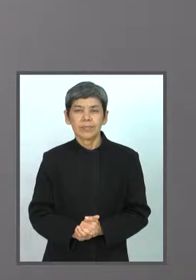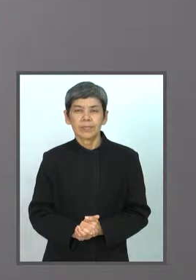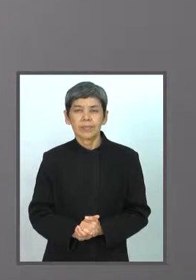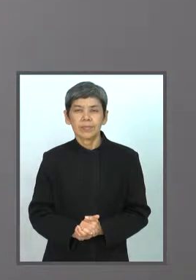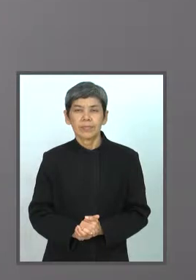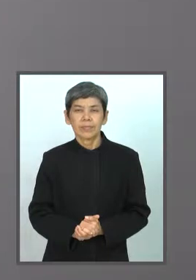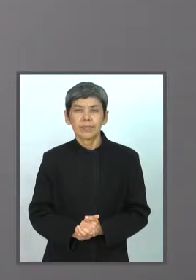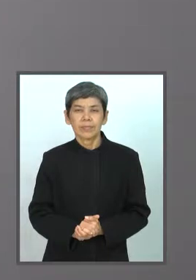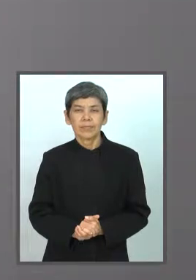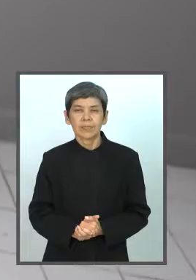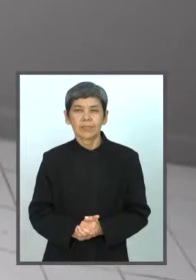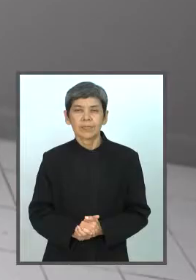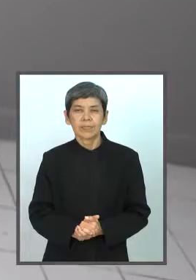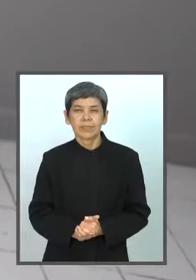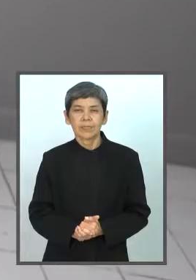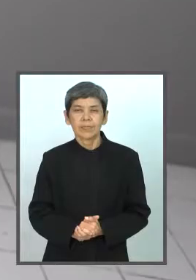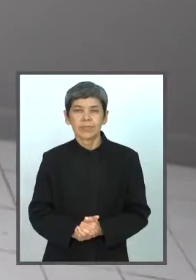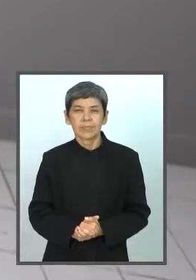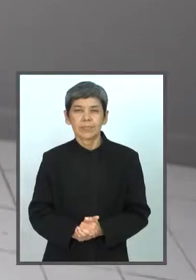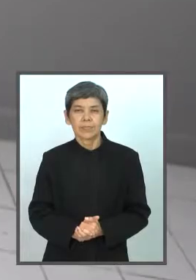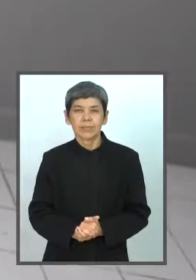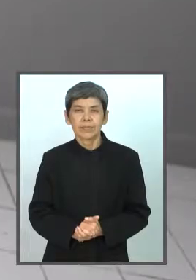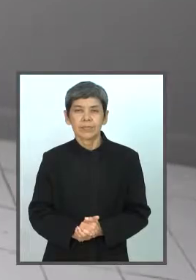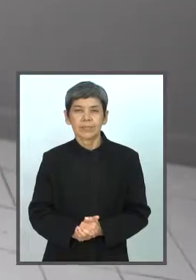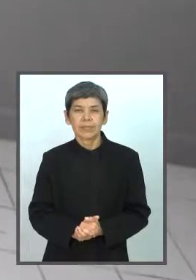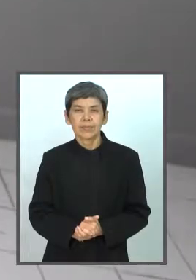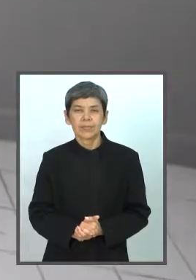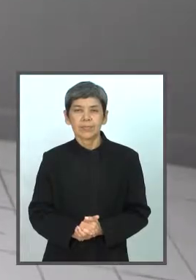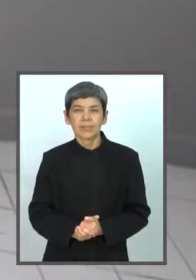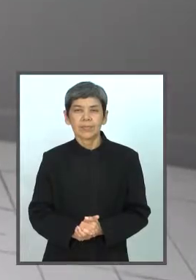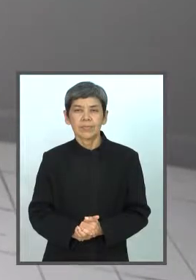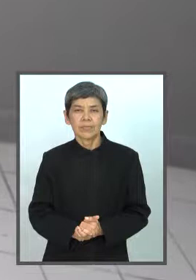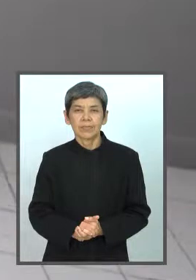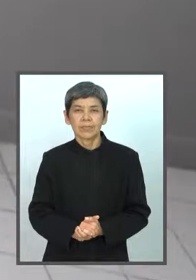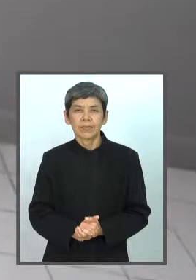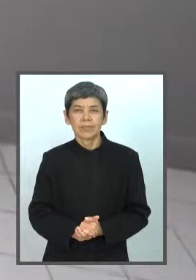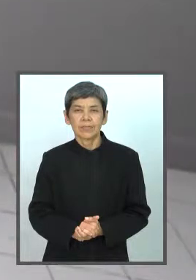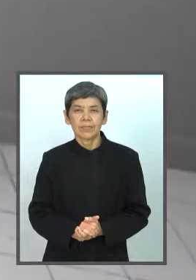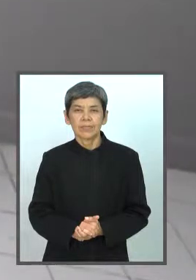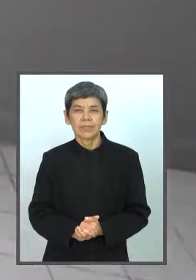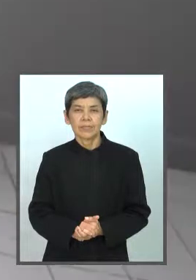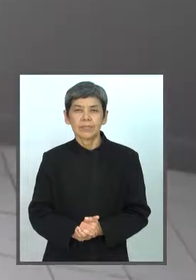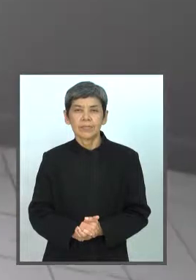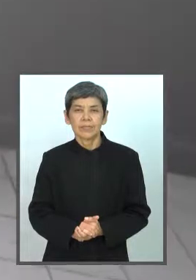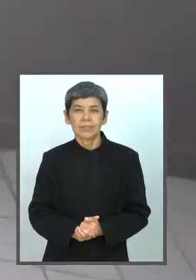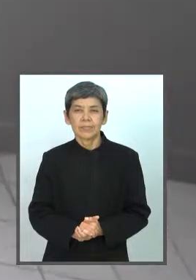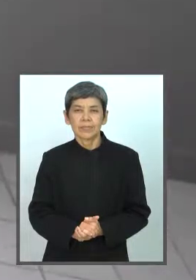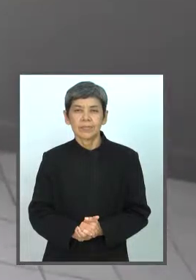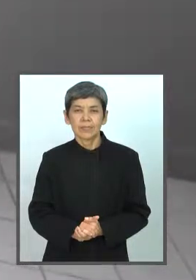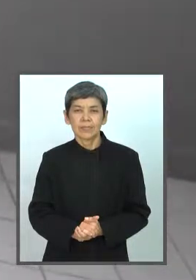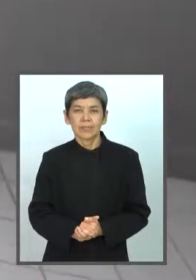เสียใจที่หูหนวกเหรอคะ ไม่เคยเสียใจเลย เสียใจเลยค่ะโตมาเรารู้สึกชินกับการที่เราเป็นคน